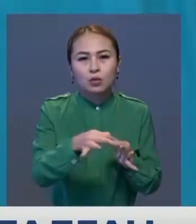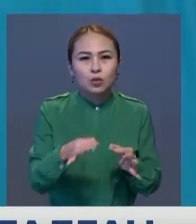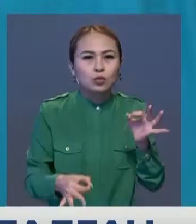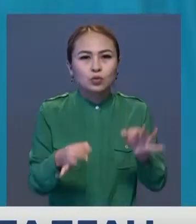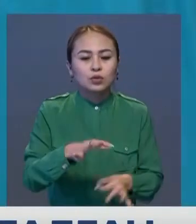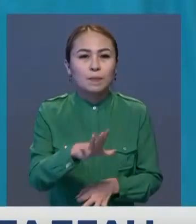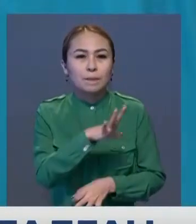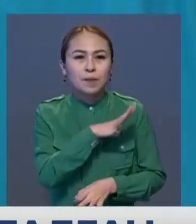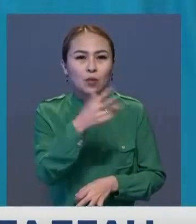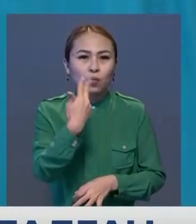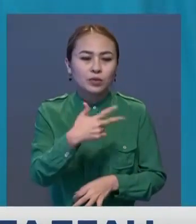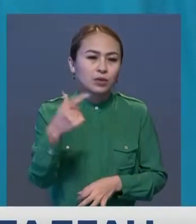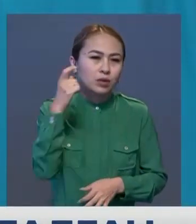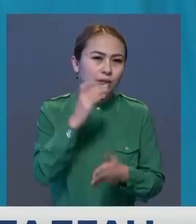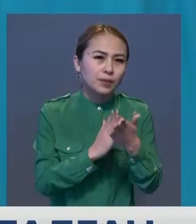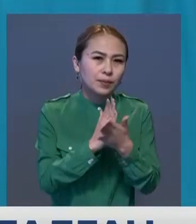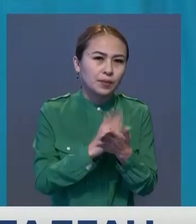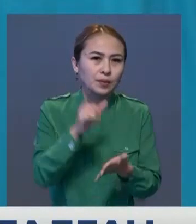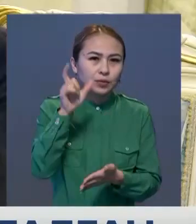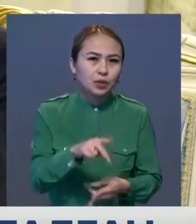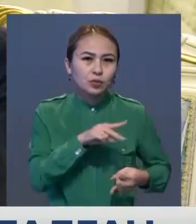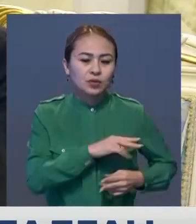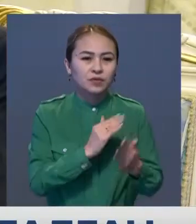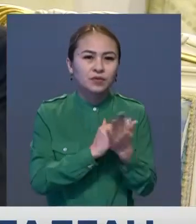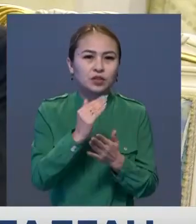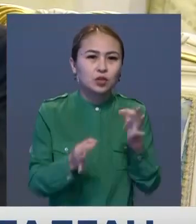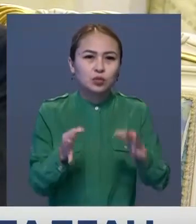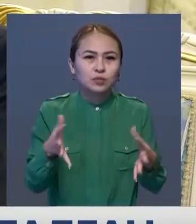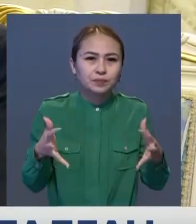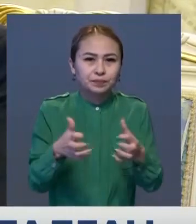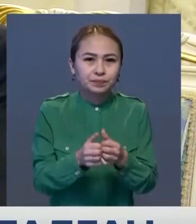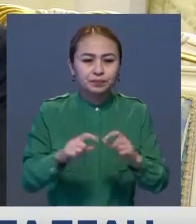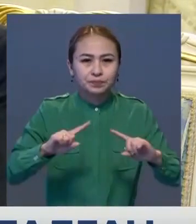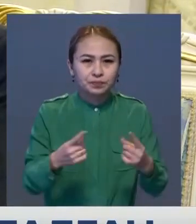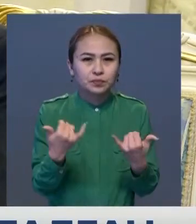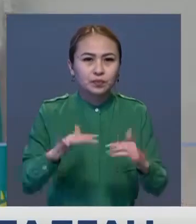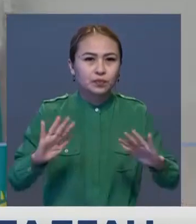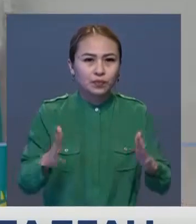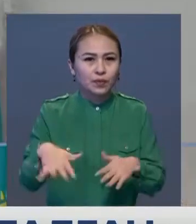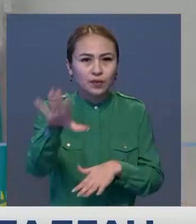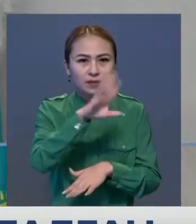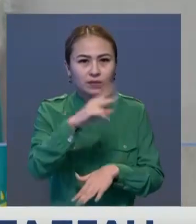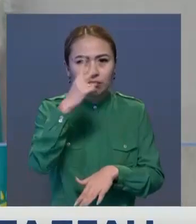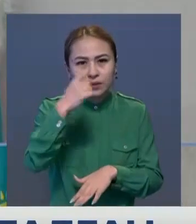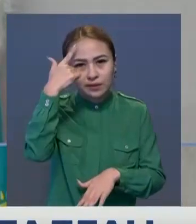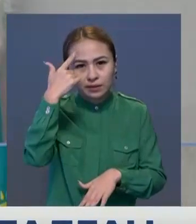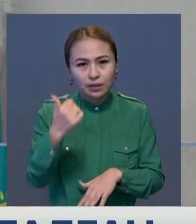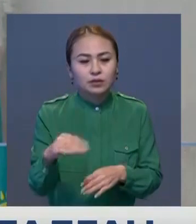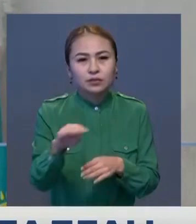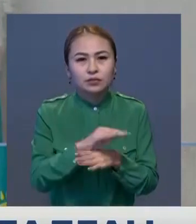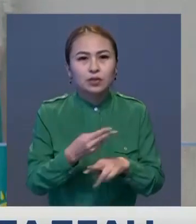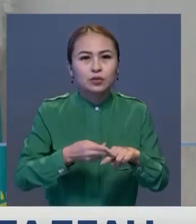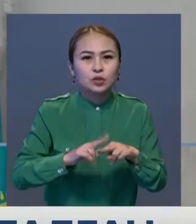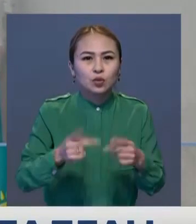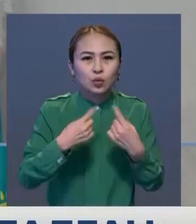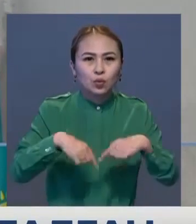төрағасы болған. 30 жылдық еңбек өтілі бар жоғарғы соттың судьясы ұсталды. Бұл оқыс оқиға жұрттың бәріне белгілі. Аталған жағдай